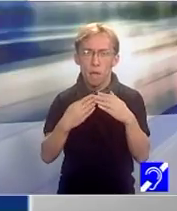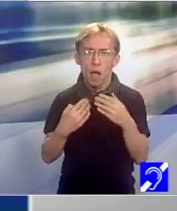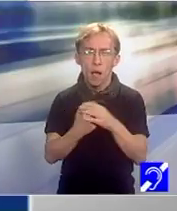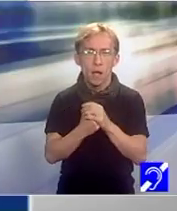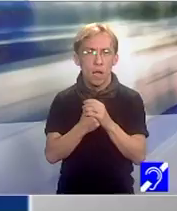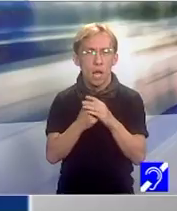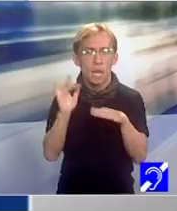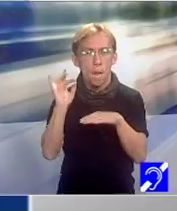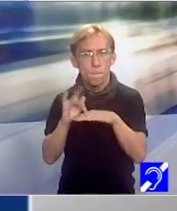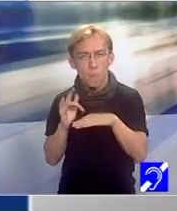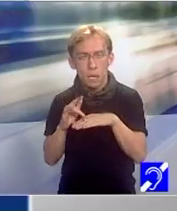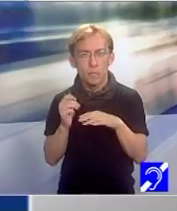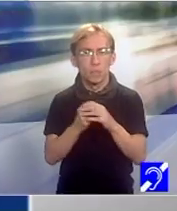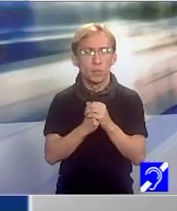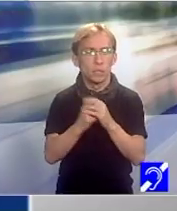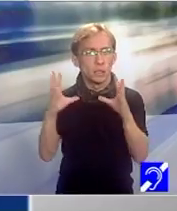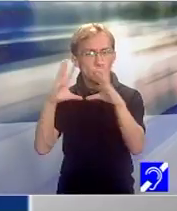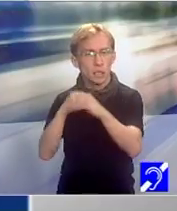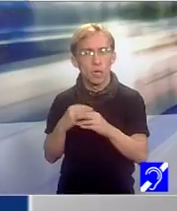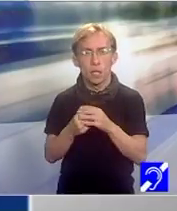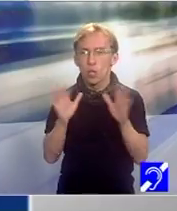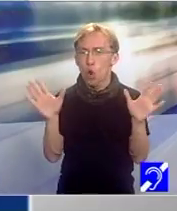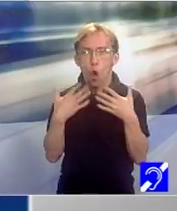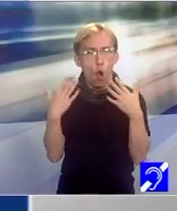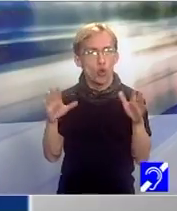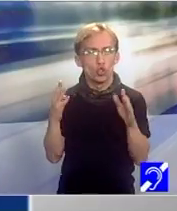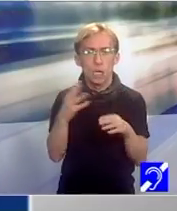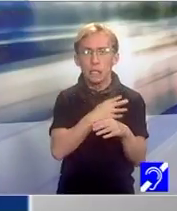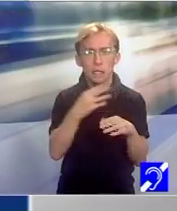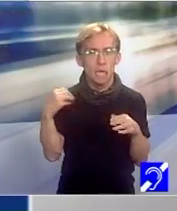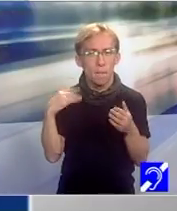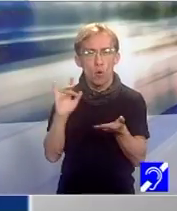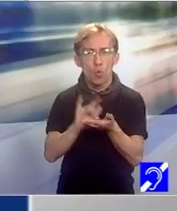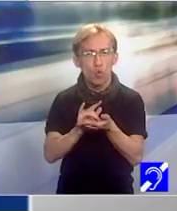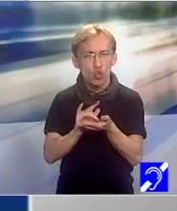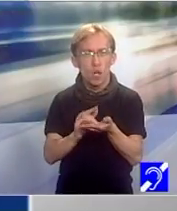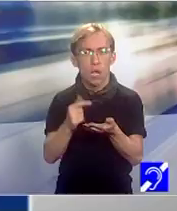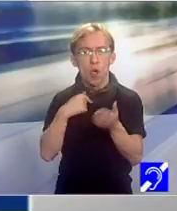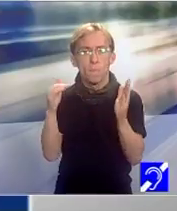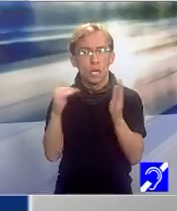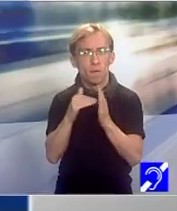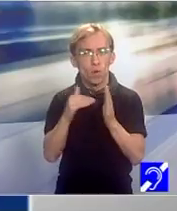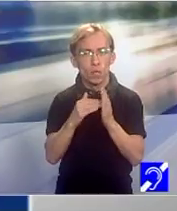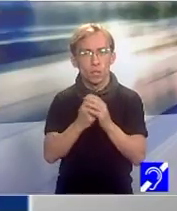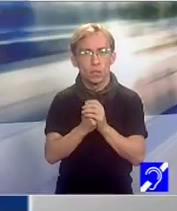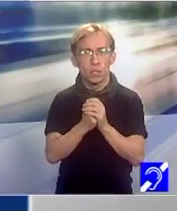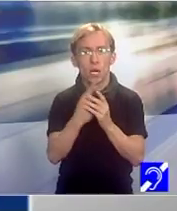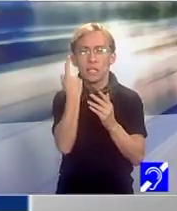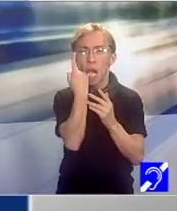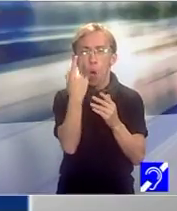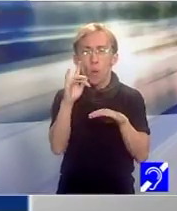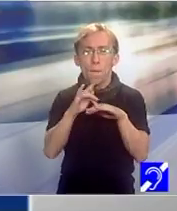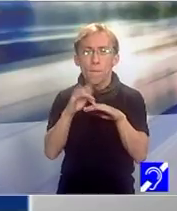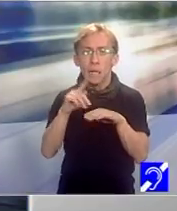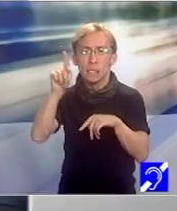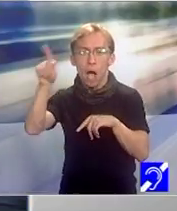de la medici uneori, chiar seara sau în orice timp al zilei, urgent, am nevoie de un medic acolo